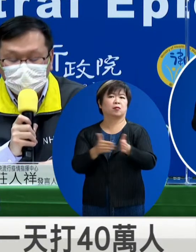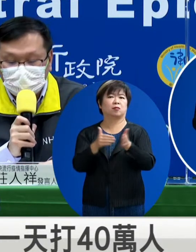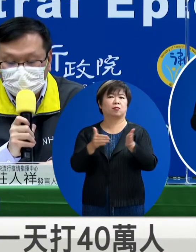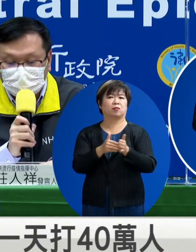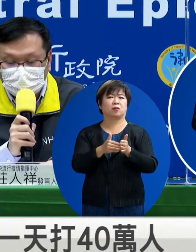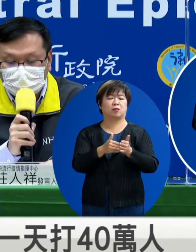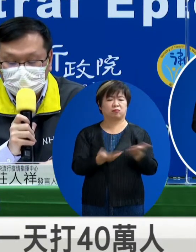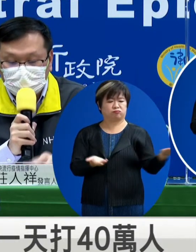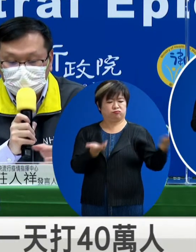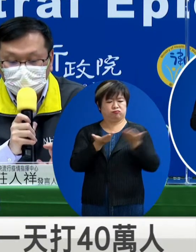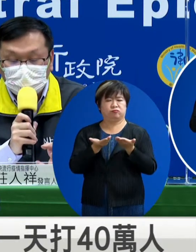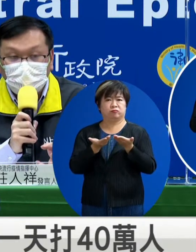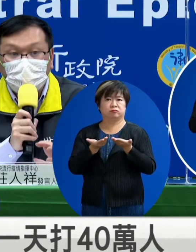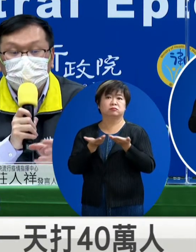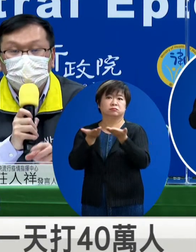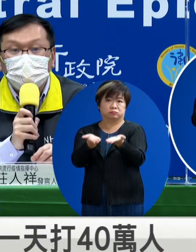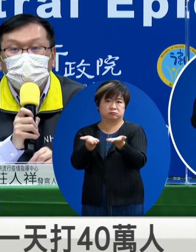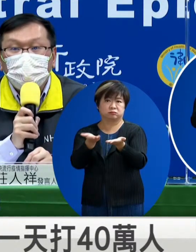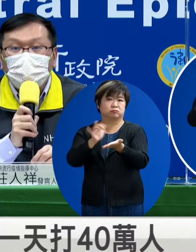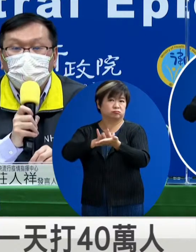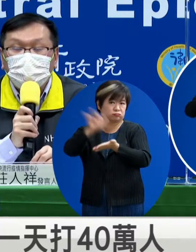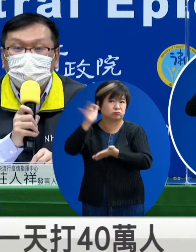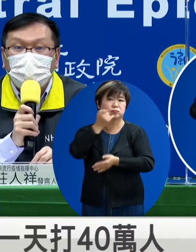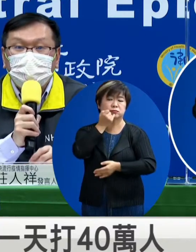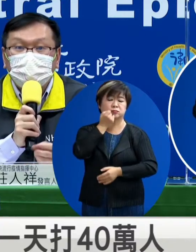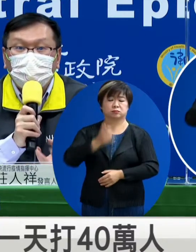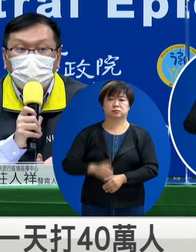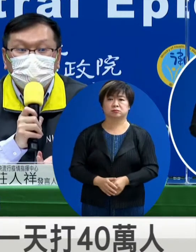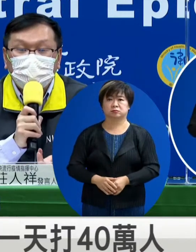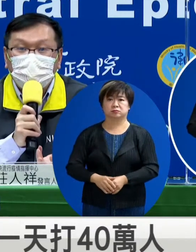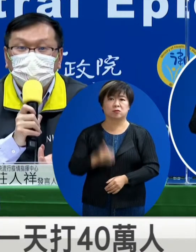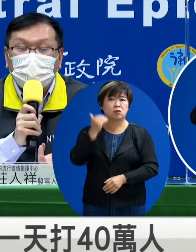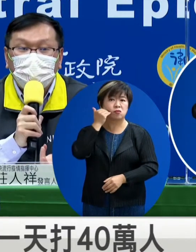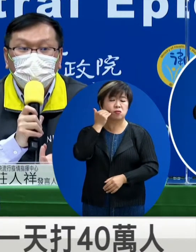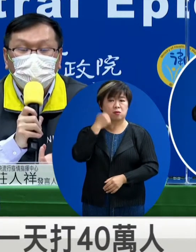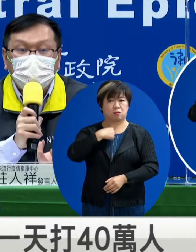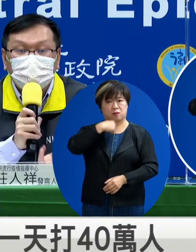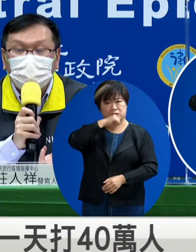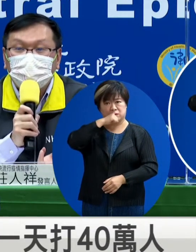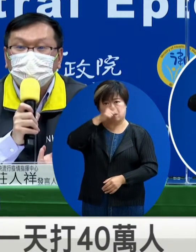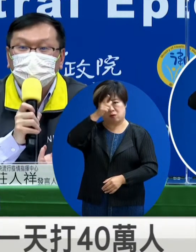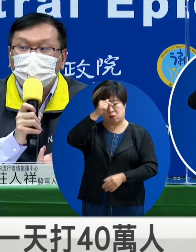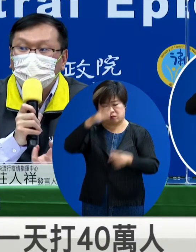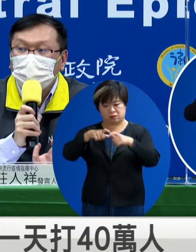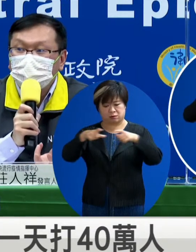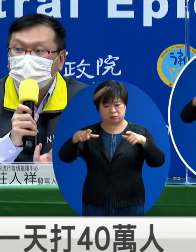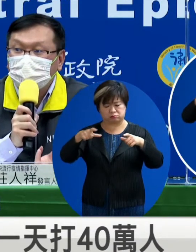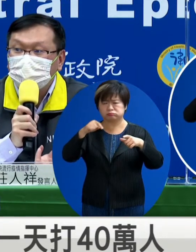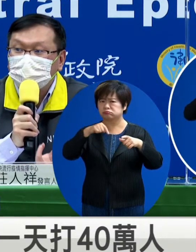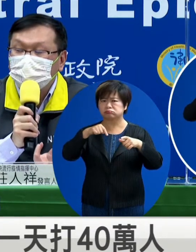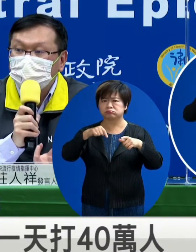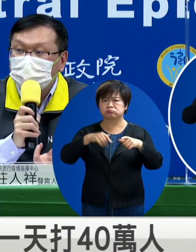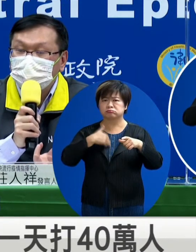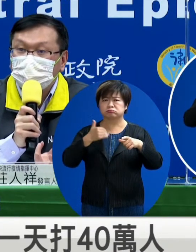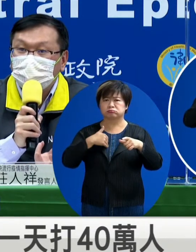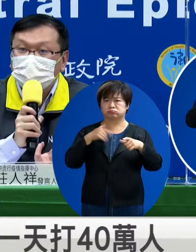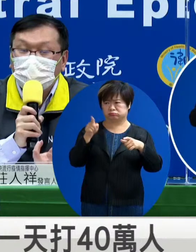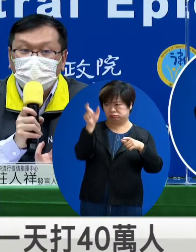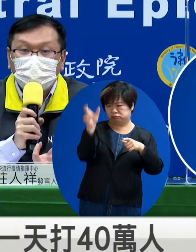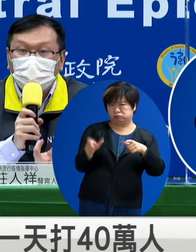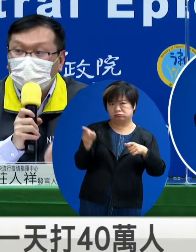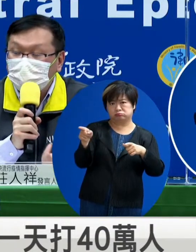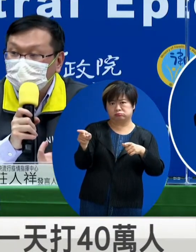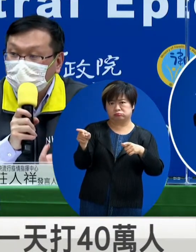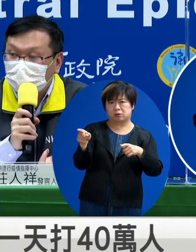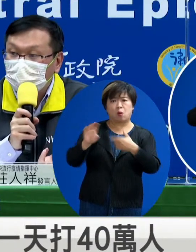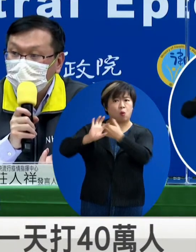才有办法去做认，不然就是因为你在这个黄卡上面，他没有办法确认说这个人是不是真的